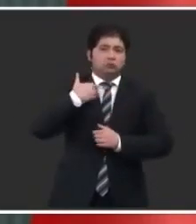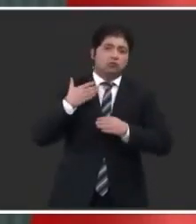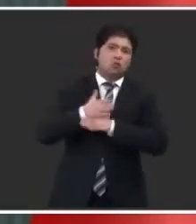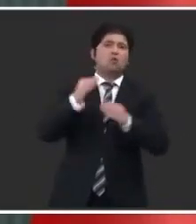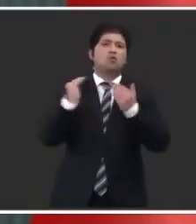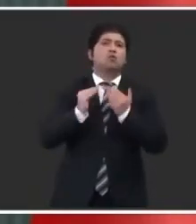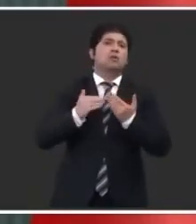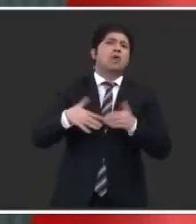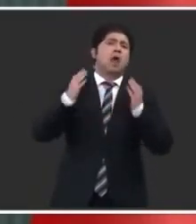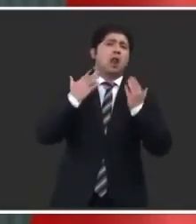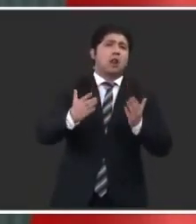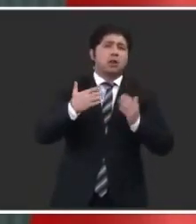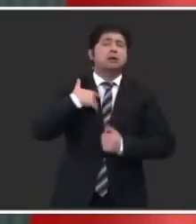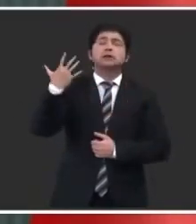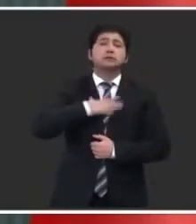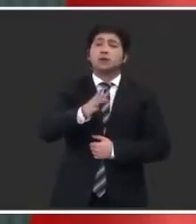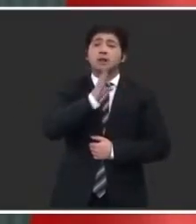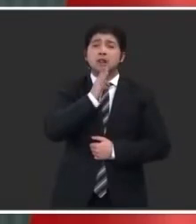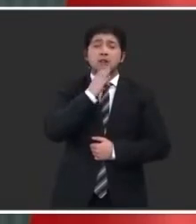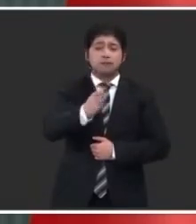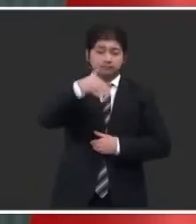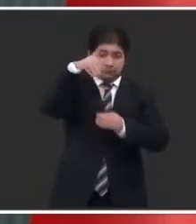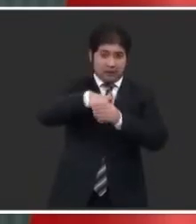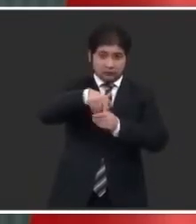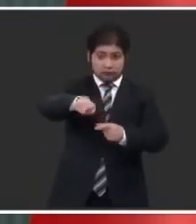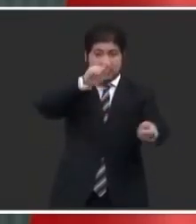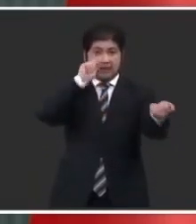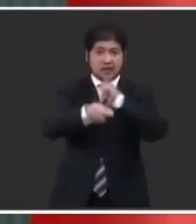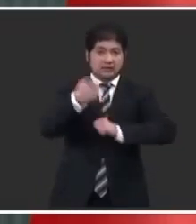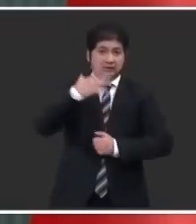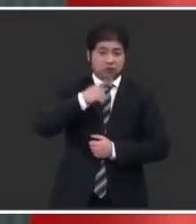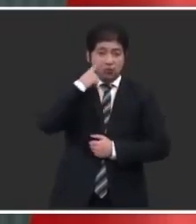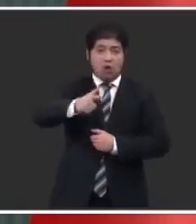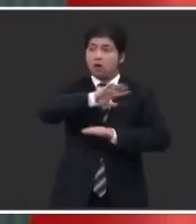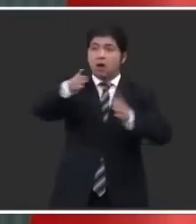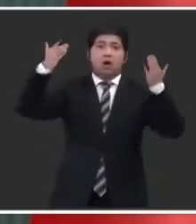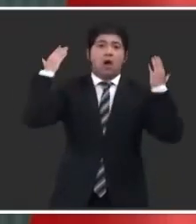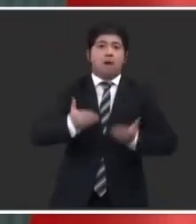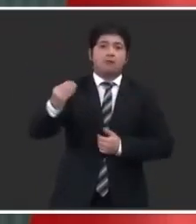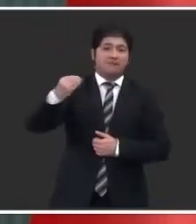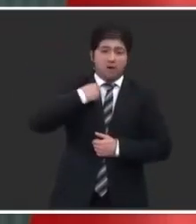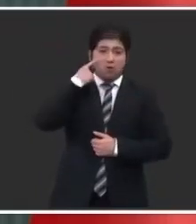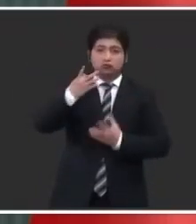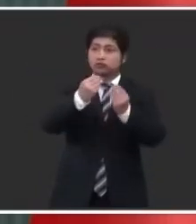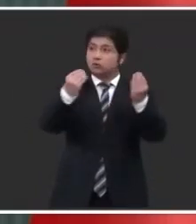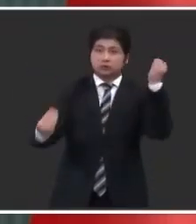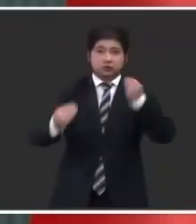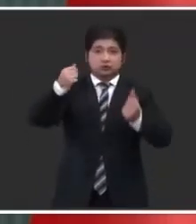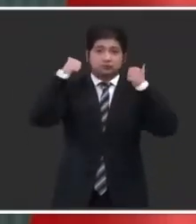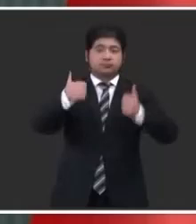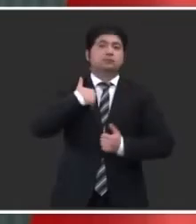bulmuyoruz temennimiz de mecliste bu değişikliği doğrudan kabul edecek bir çoğunluğun